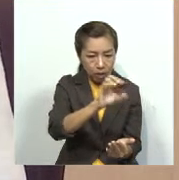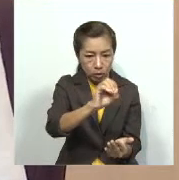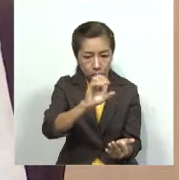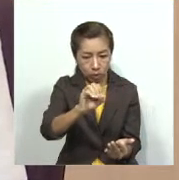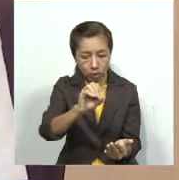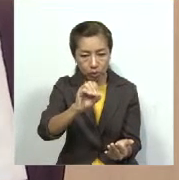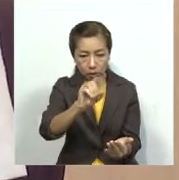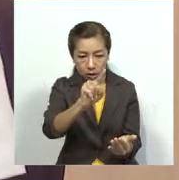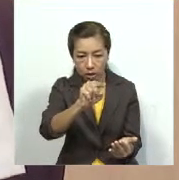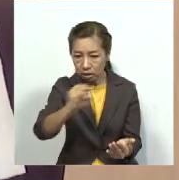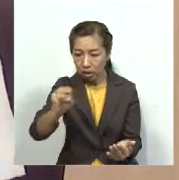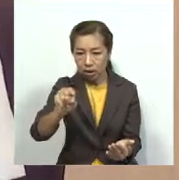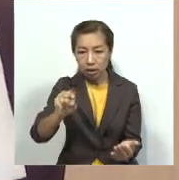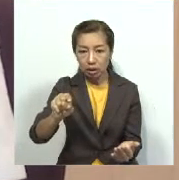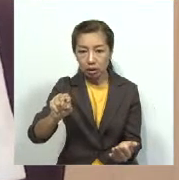135000ถึง